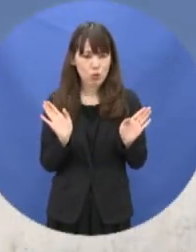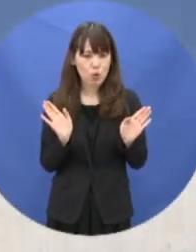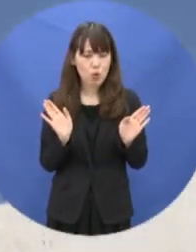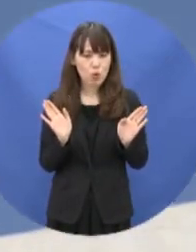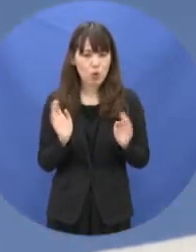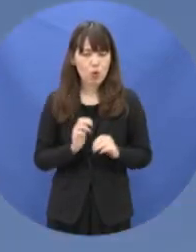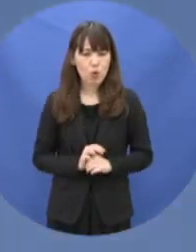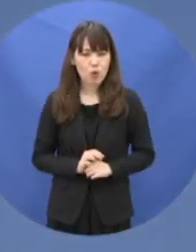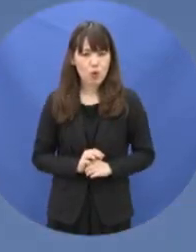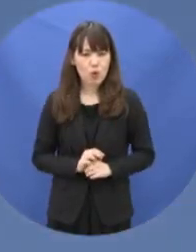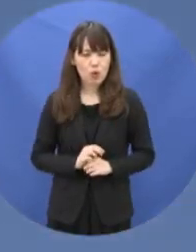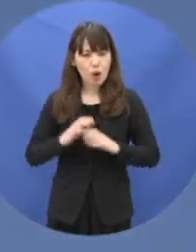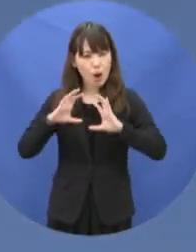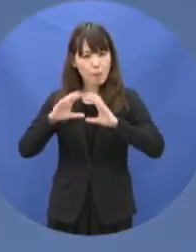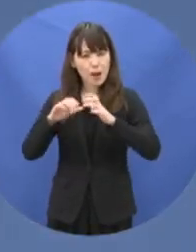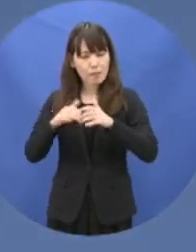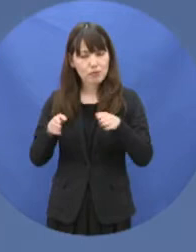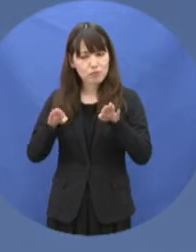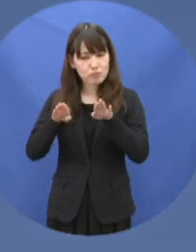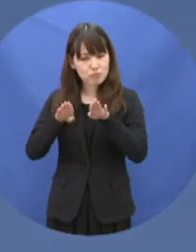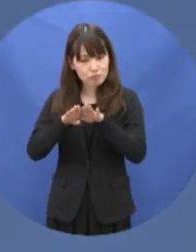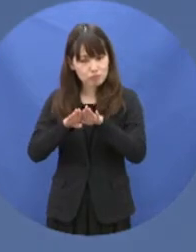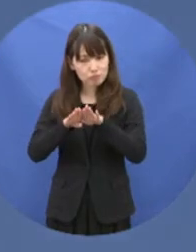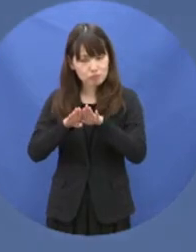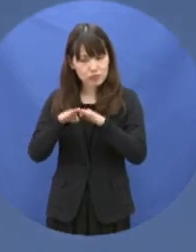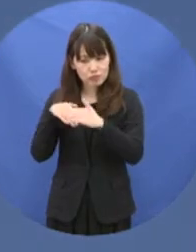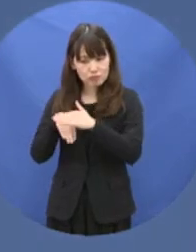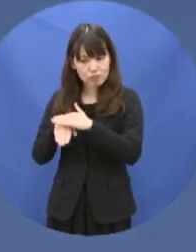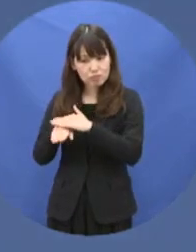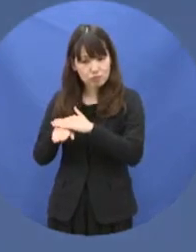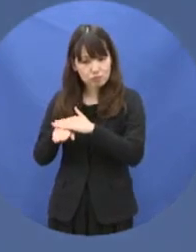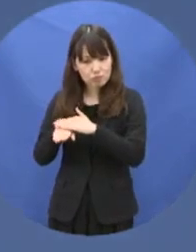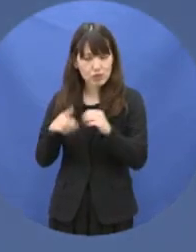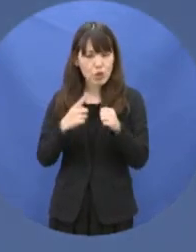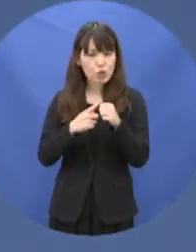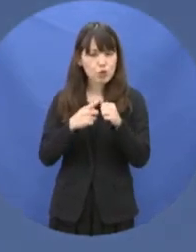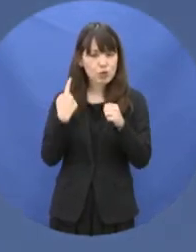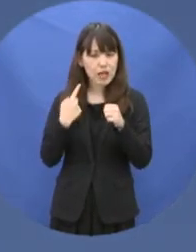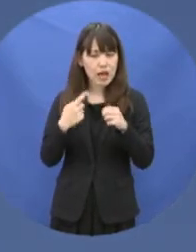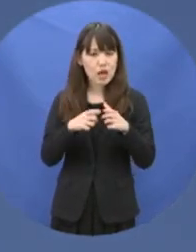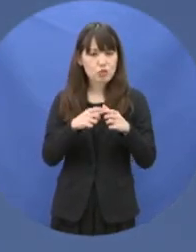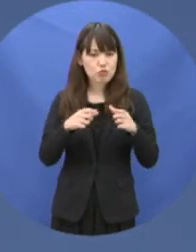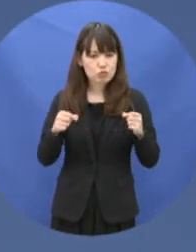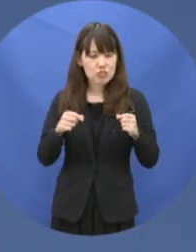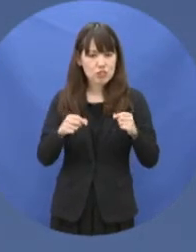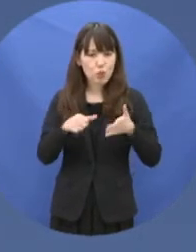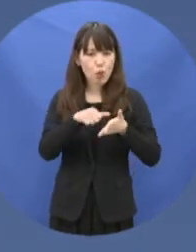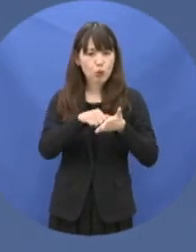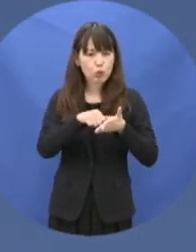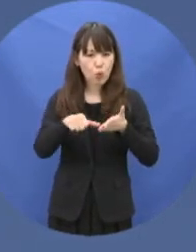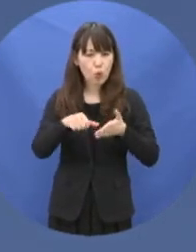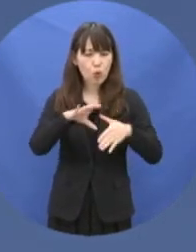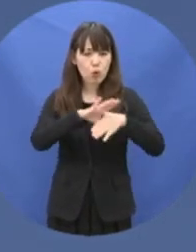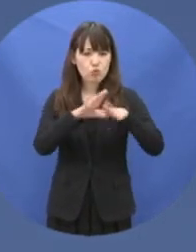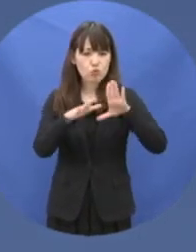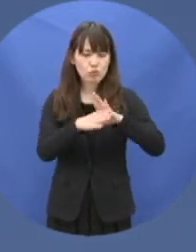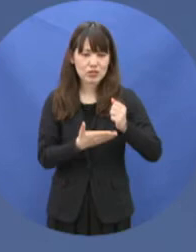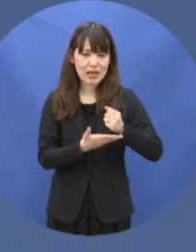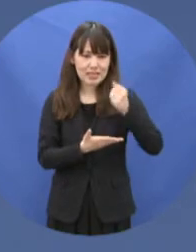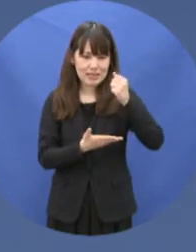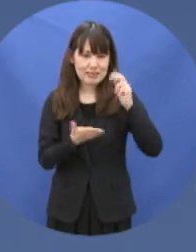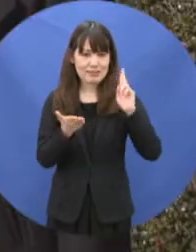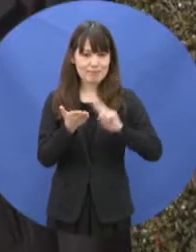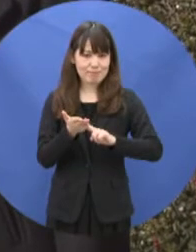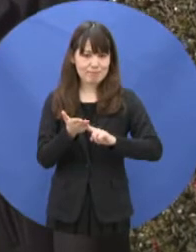万博閉幕後永久保存となり、昨年には国の登録有形文化財になりました。 すごいデザインやね、本当